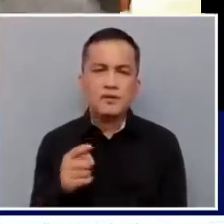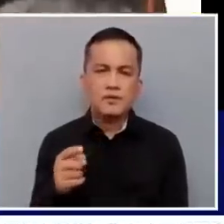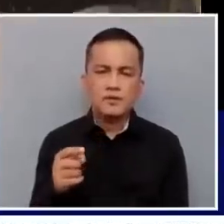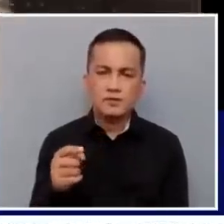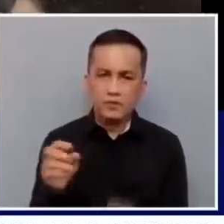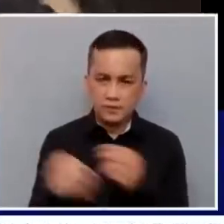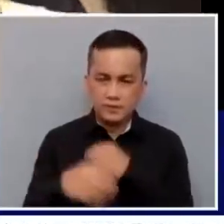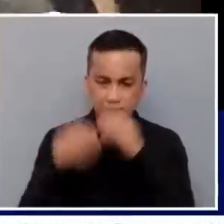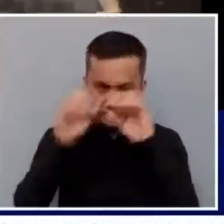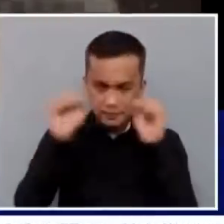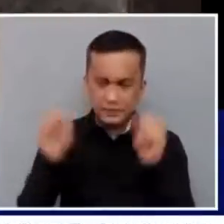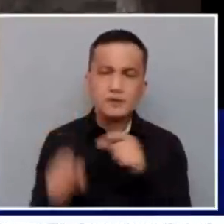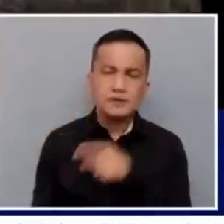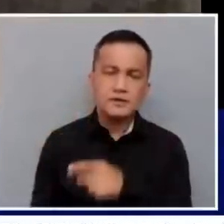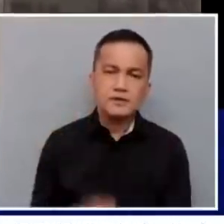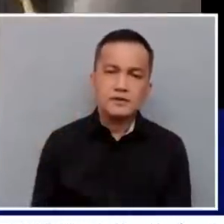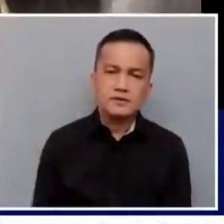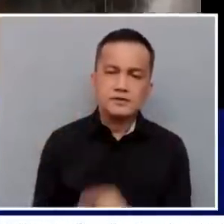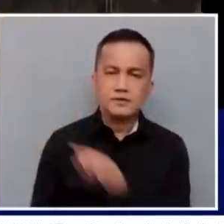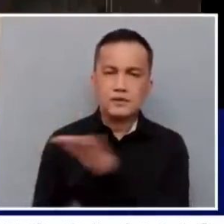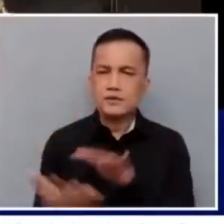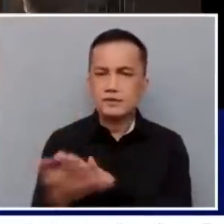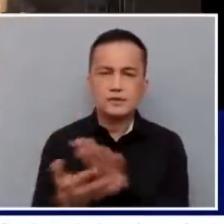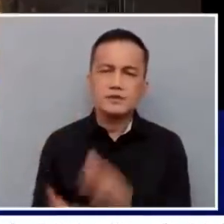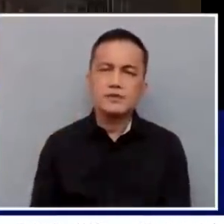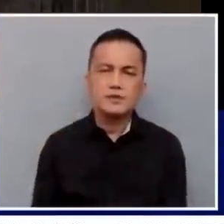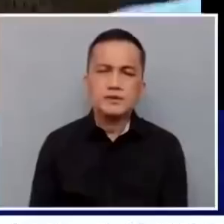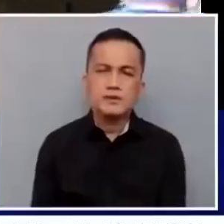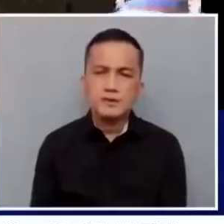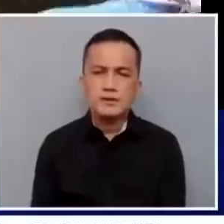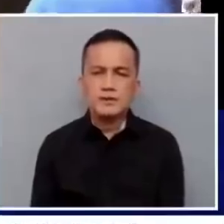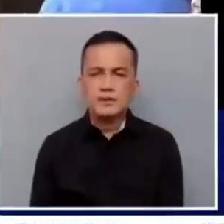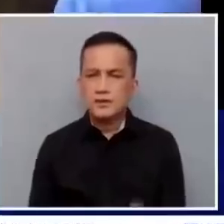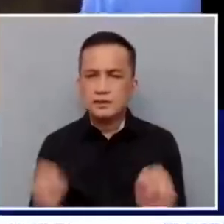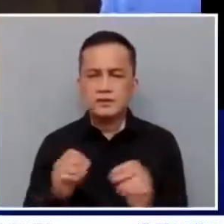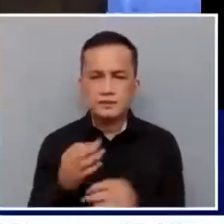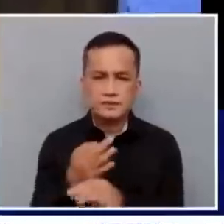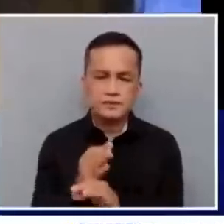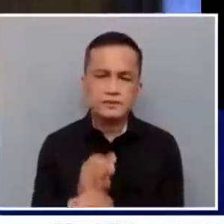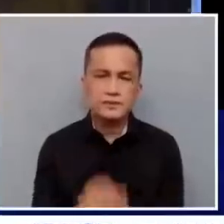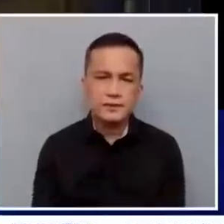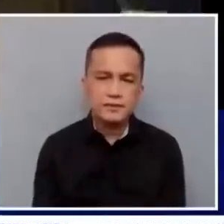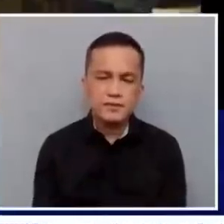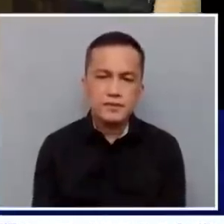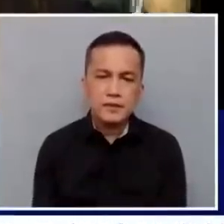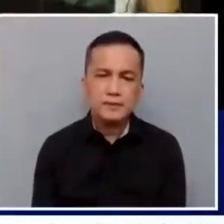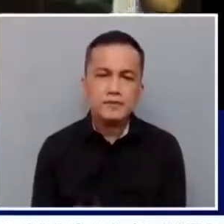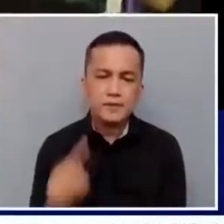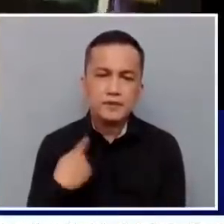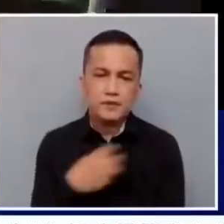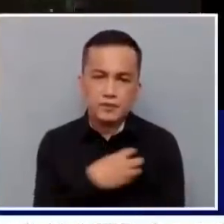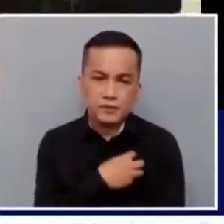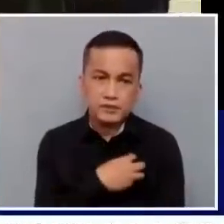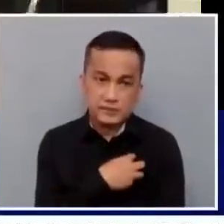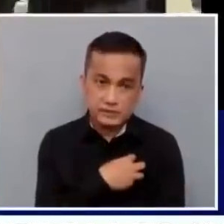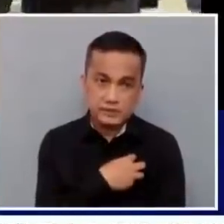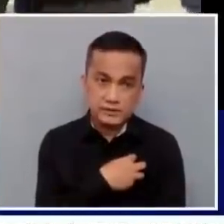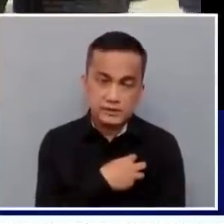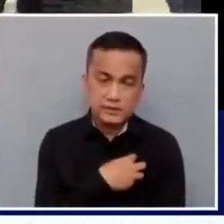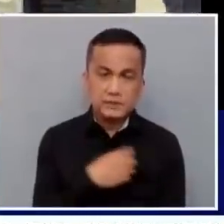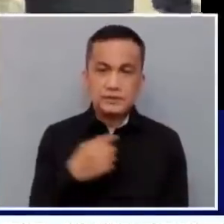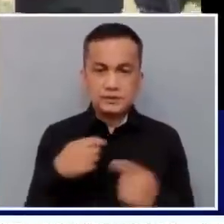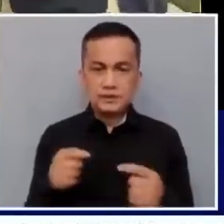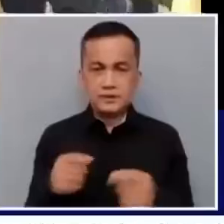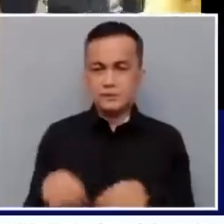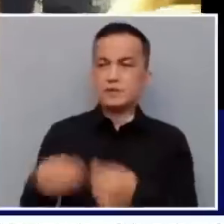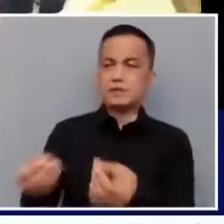Malacanang. So ito, gulo-gulo na, wala na rin masyado nag-aayos. Merong mga police na nandito, susubukan din na parang bigyan ng space itong